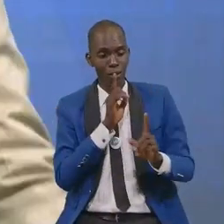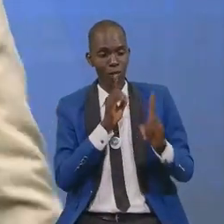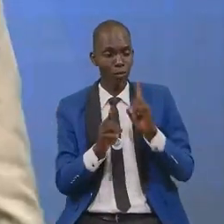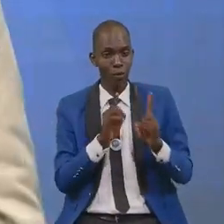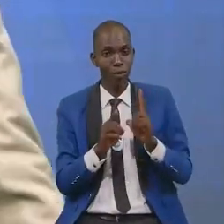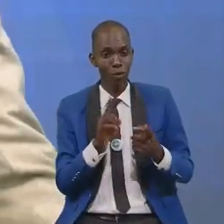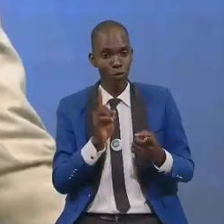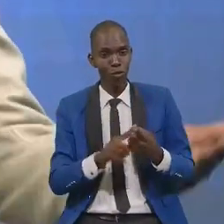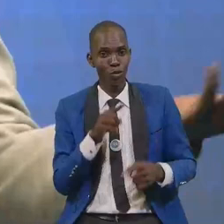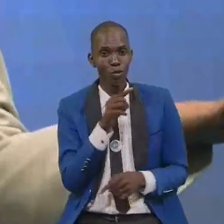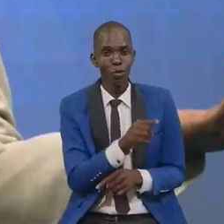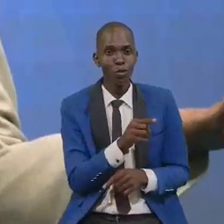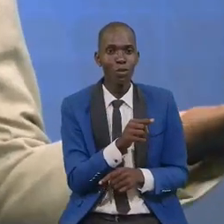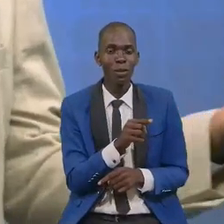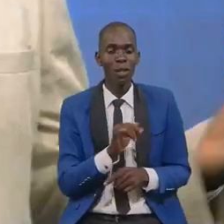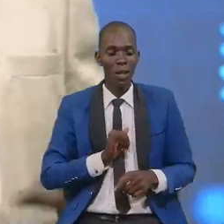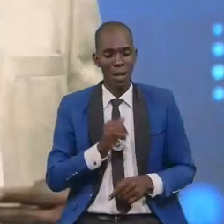qui te parle